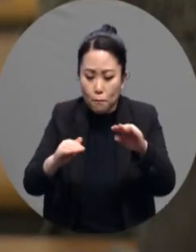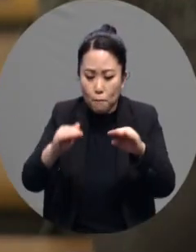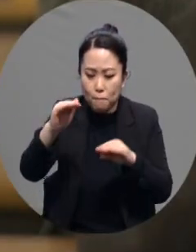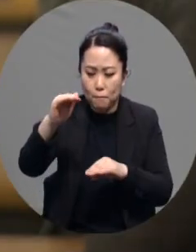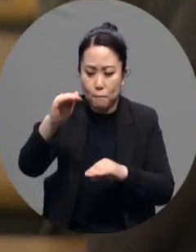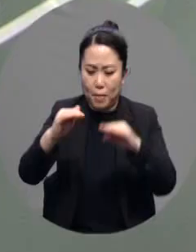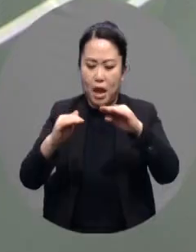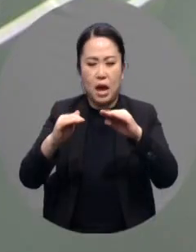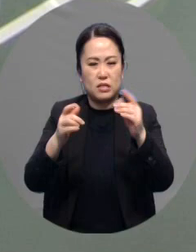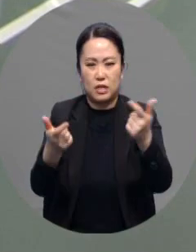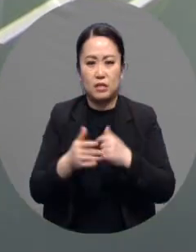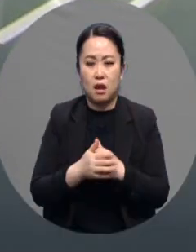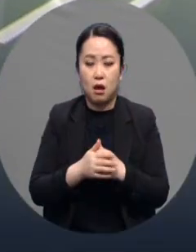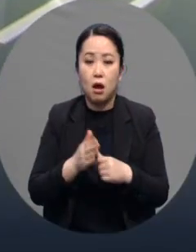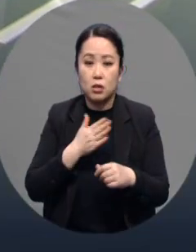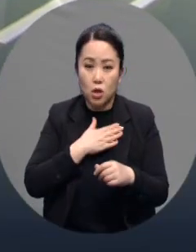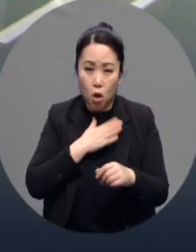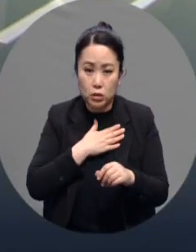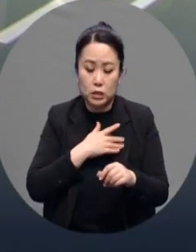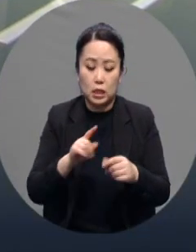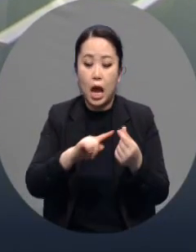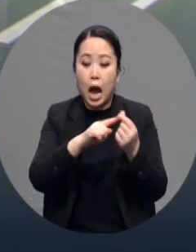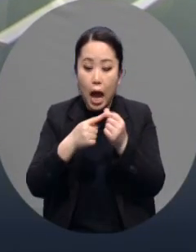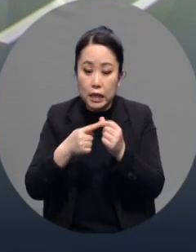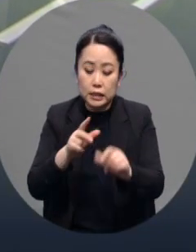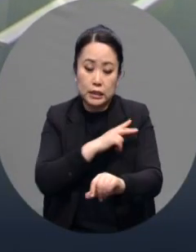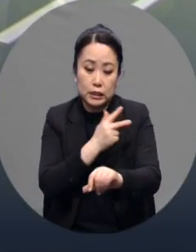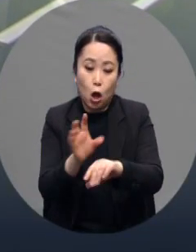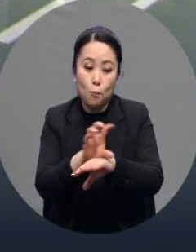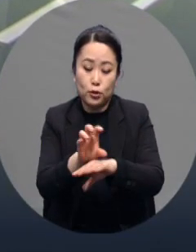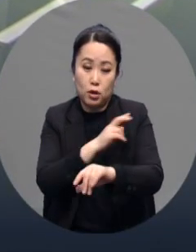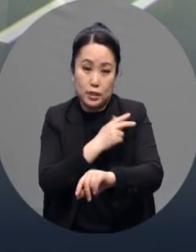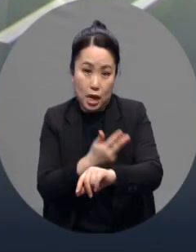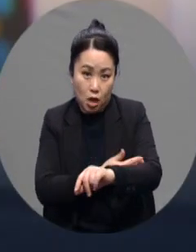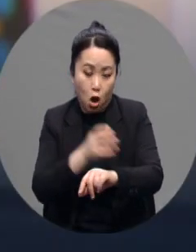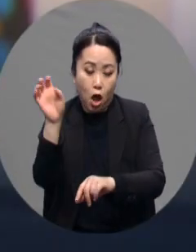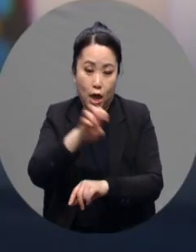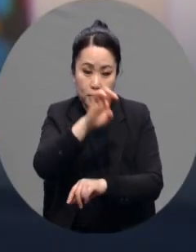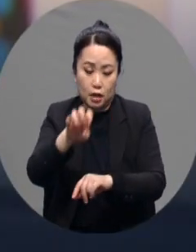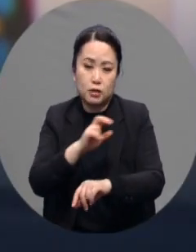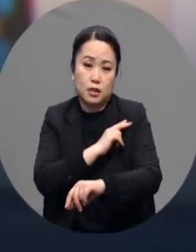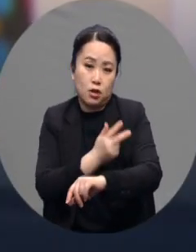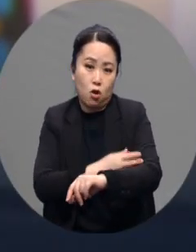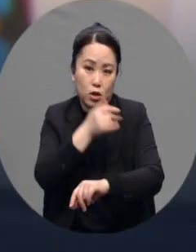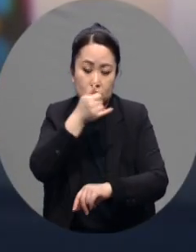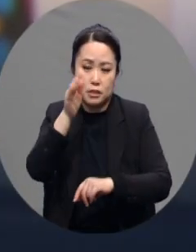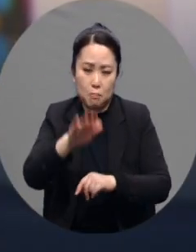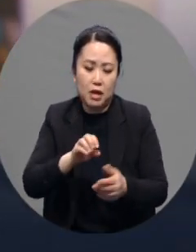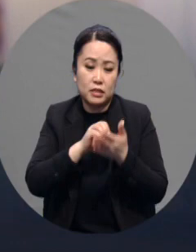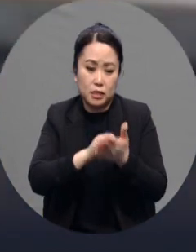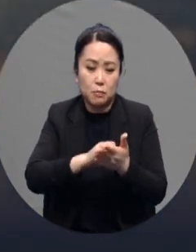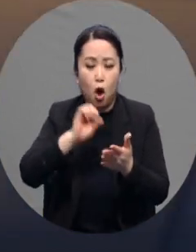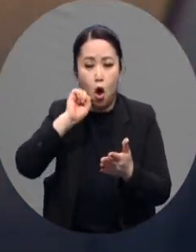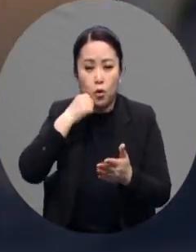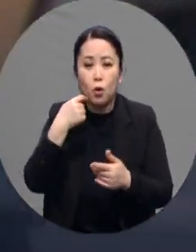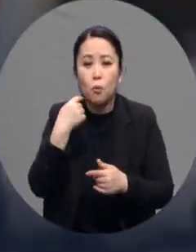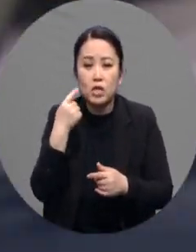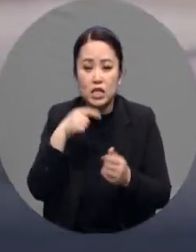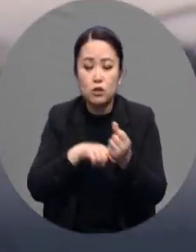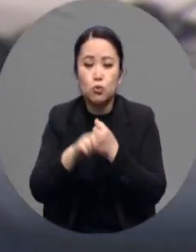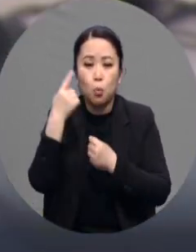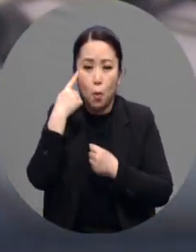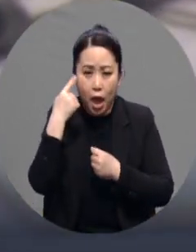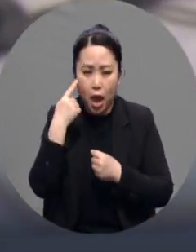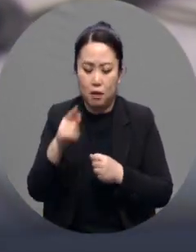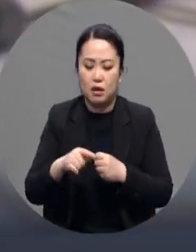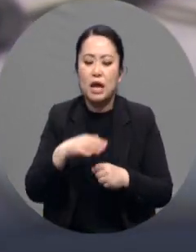한글 자격증, 엑셀 자격증 이런 것들 다 있거든요. 있음에도 불구하고 취직이 안 된다는 얘기는 나이에 관련되는 커트라인이 있다는 거죠. 사회적인 어떤 그런